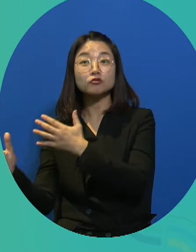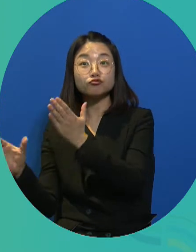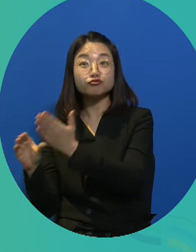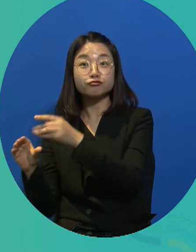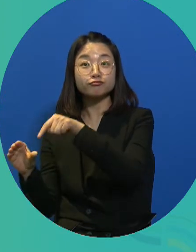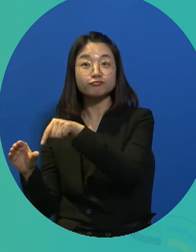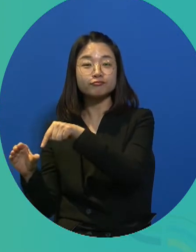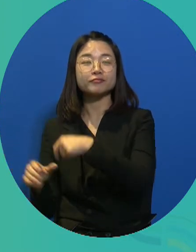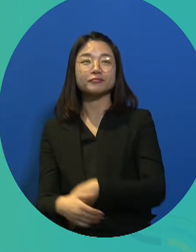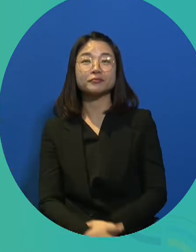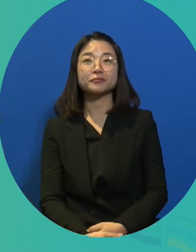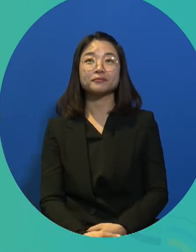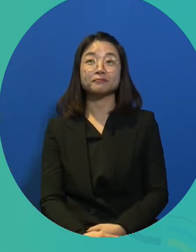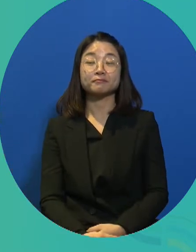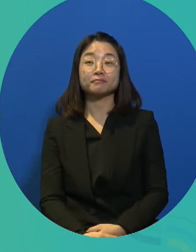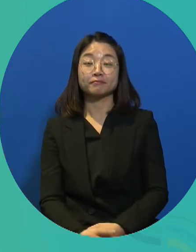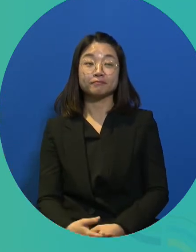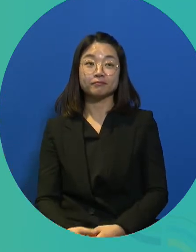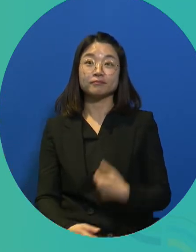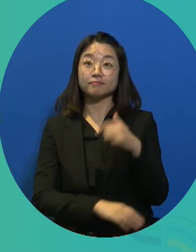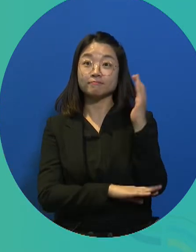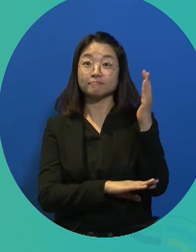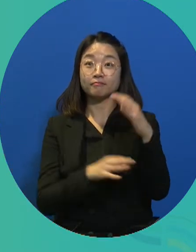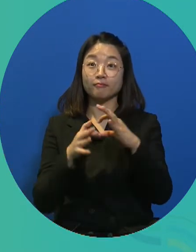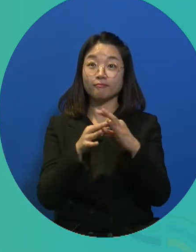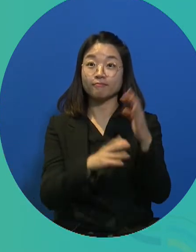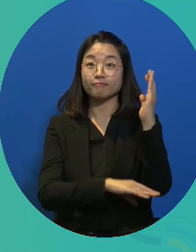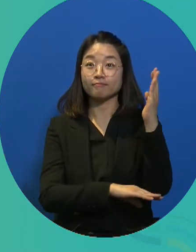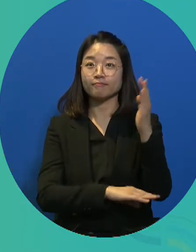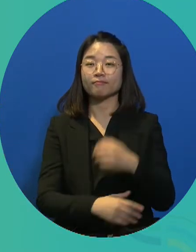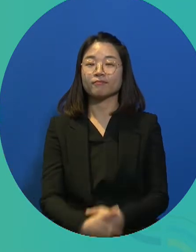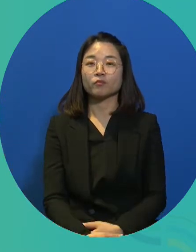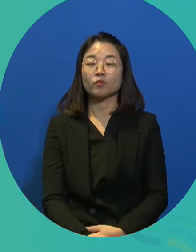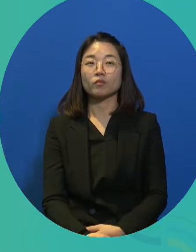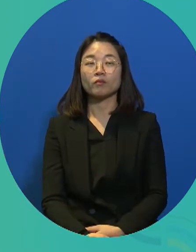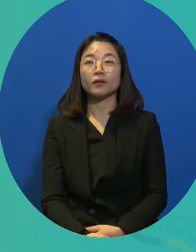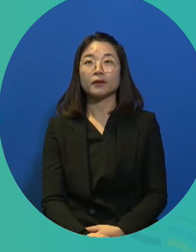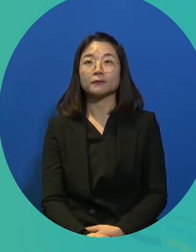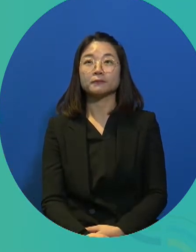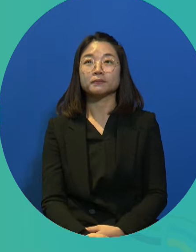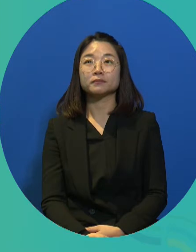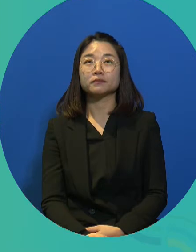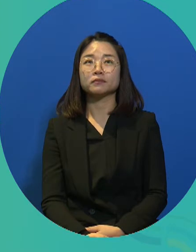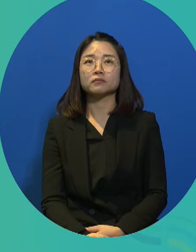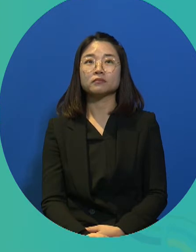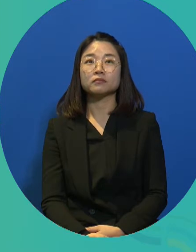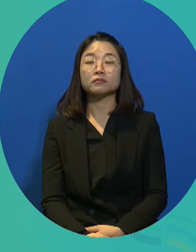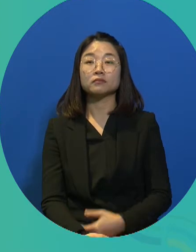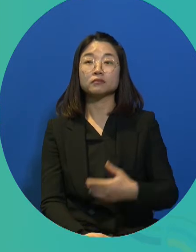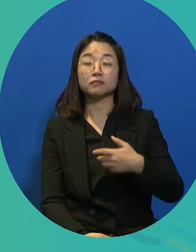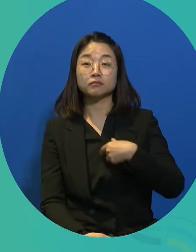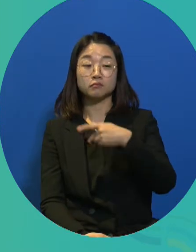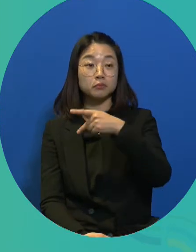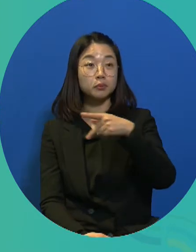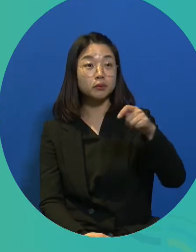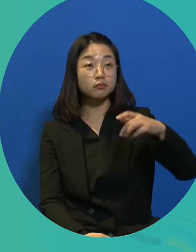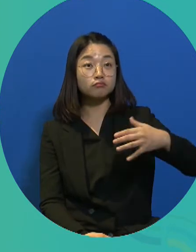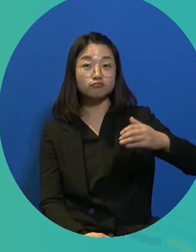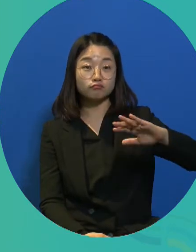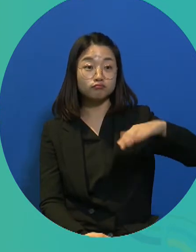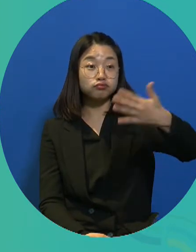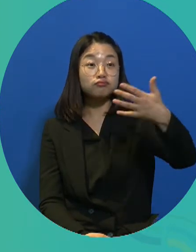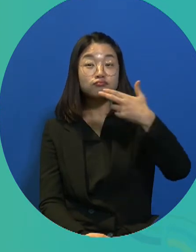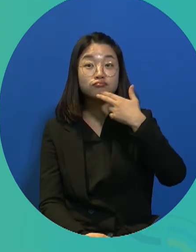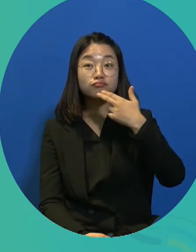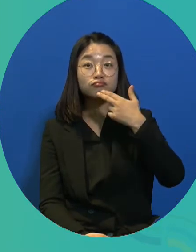네, 계속 진행하도록 하겠습니다. 제가 지금 장표가 제대로 넘어가지 않고 있기